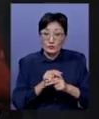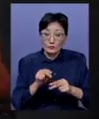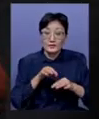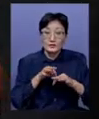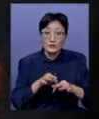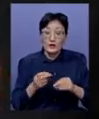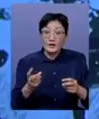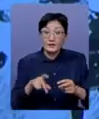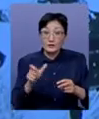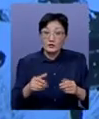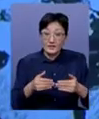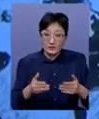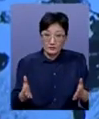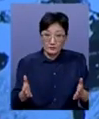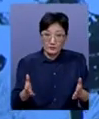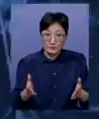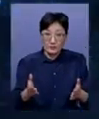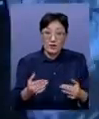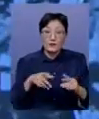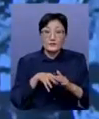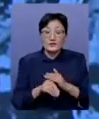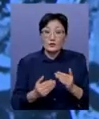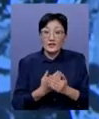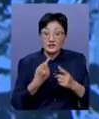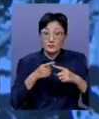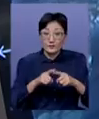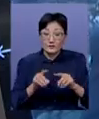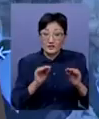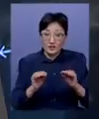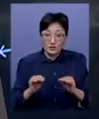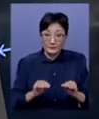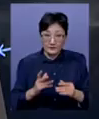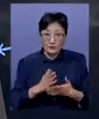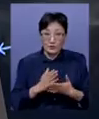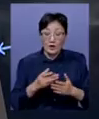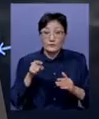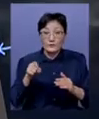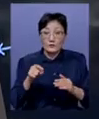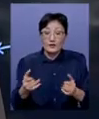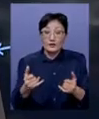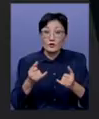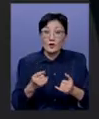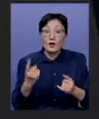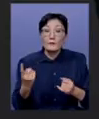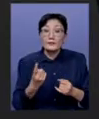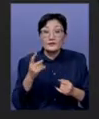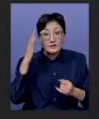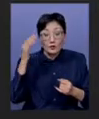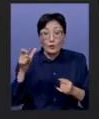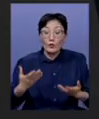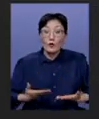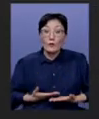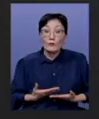өтіп, келушілерге есігін айғара ашқан. Тіпті жаңа технологиялармен жабдықталыпты. Ол жерден қонақтар біртуар таланттың өмірі